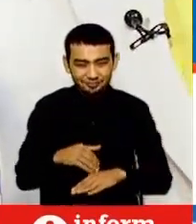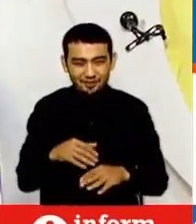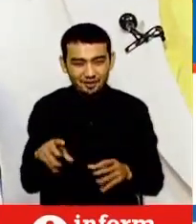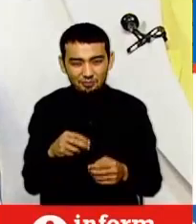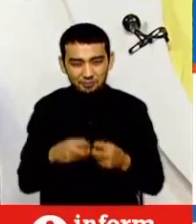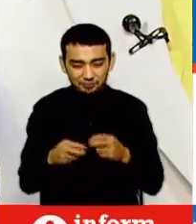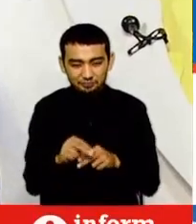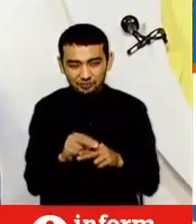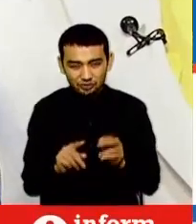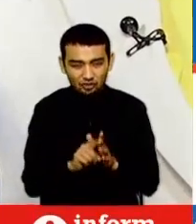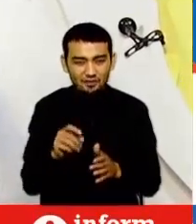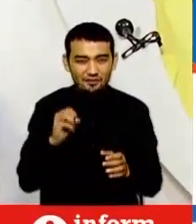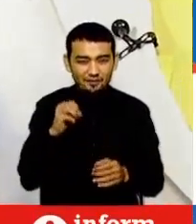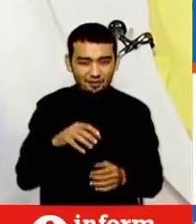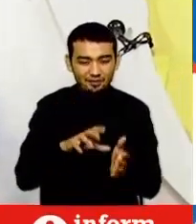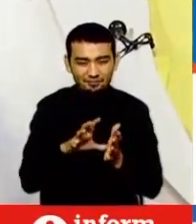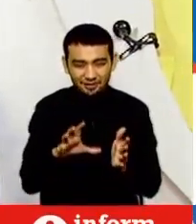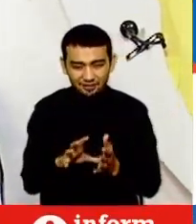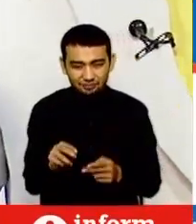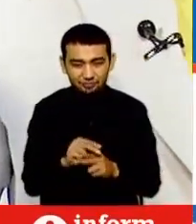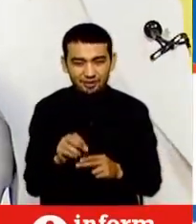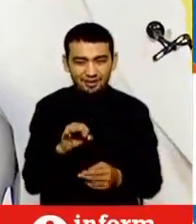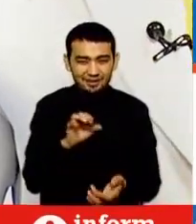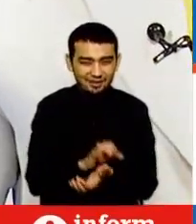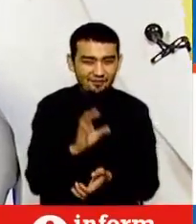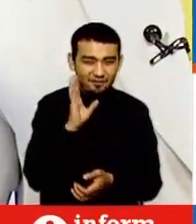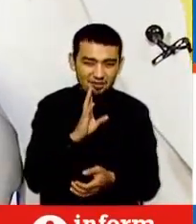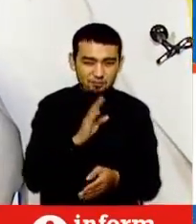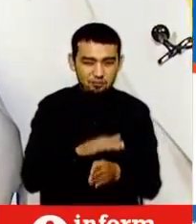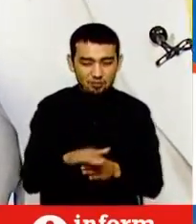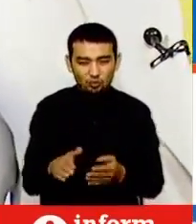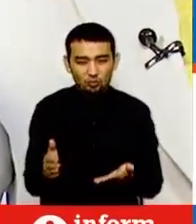Ал Сиянь қаласының көшелеріндегі лай су әлі де болса толық тазаланбаған.